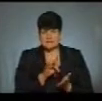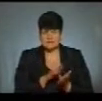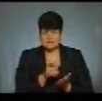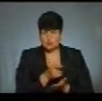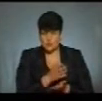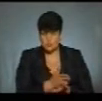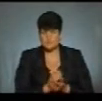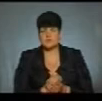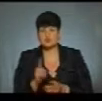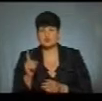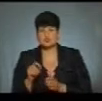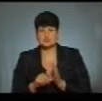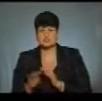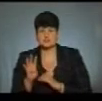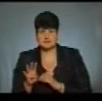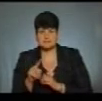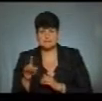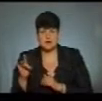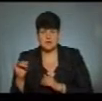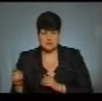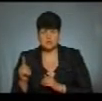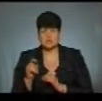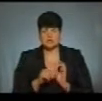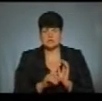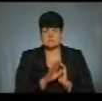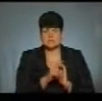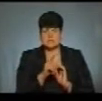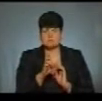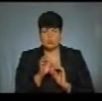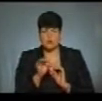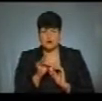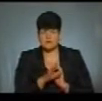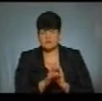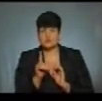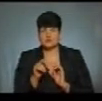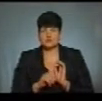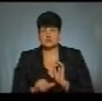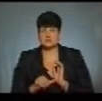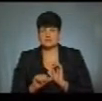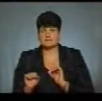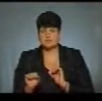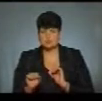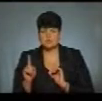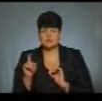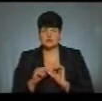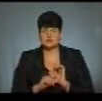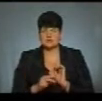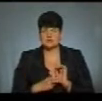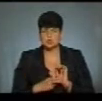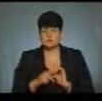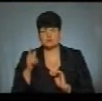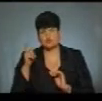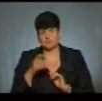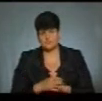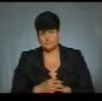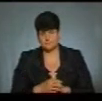Тернополі, 164-й у Збаражі, 165-й у Зборові, 166-й у Теребовлі та 167-й у